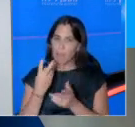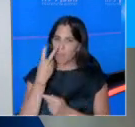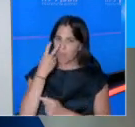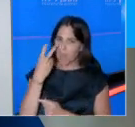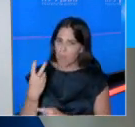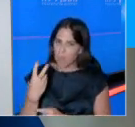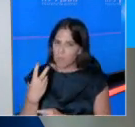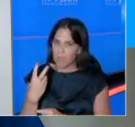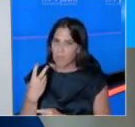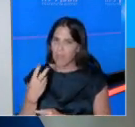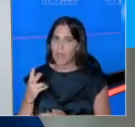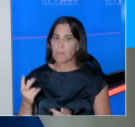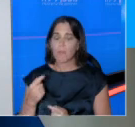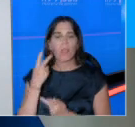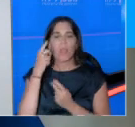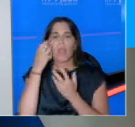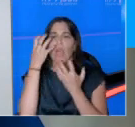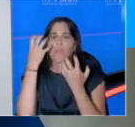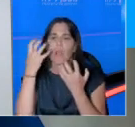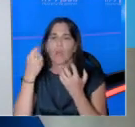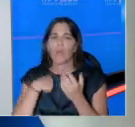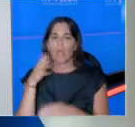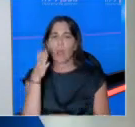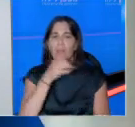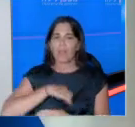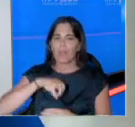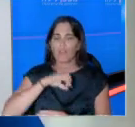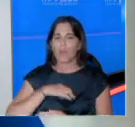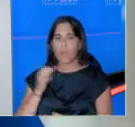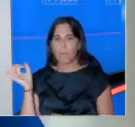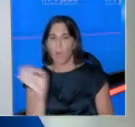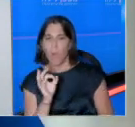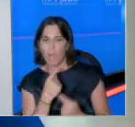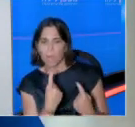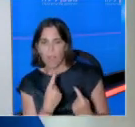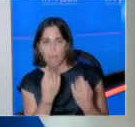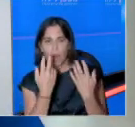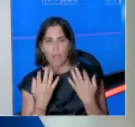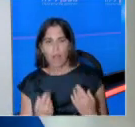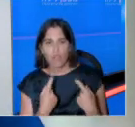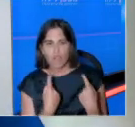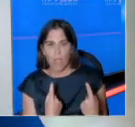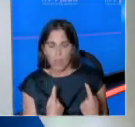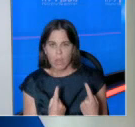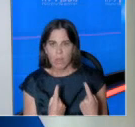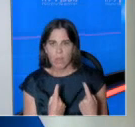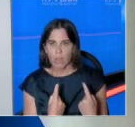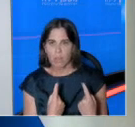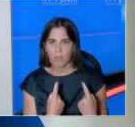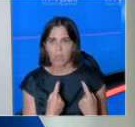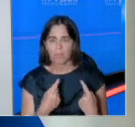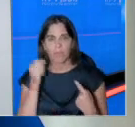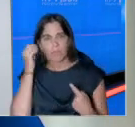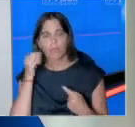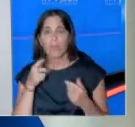מתבוננים בעיניים קלות על המדינה שלנו, מחבלת בעצמה, מחלישה את עצמה, ומאבדת את